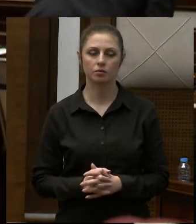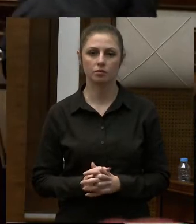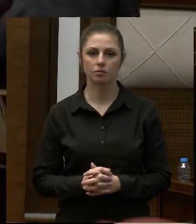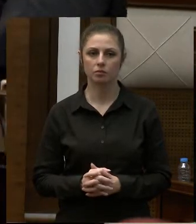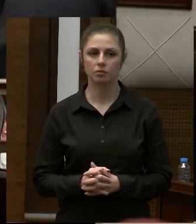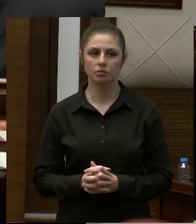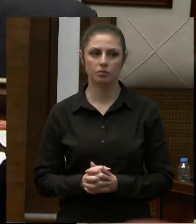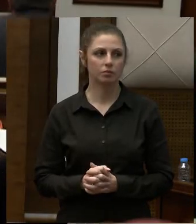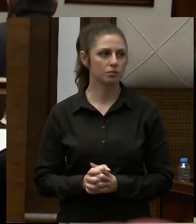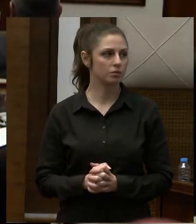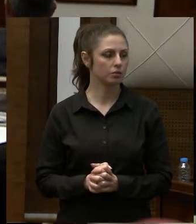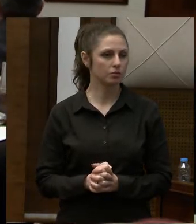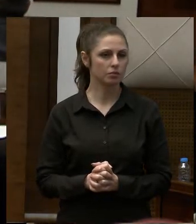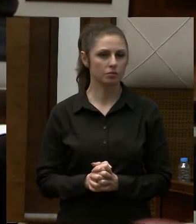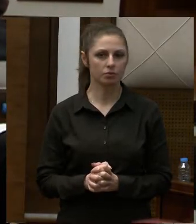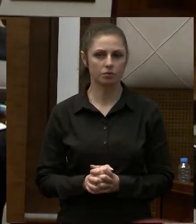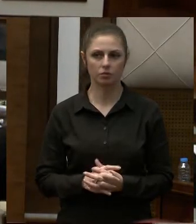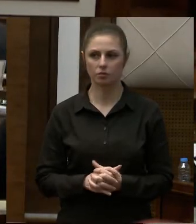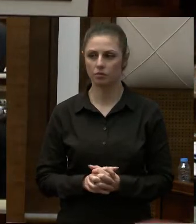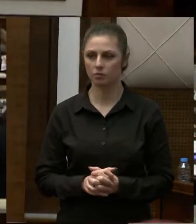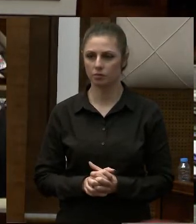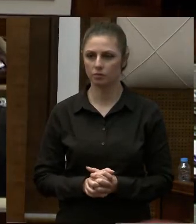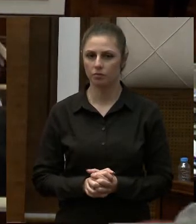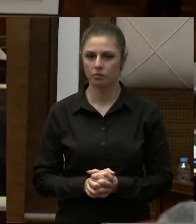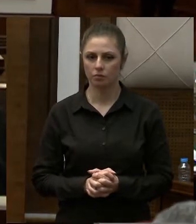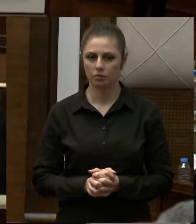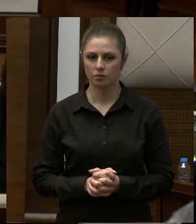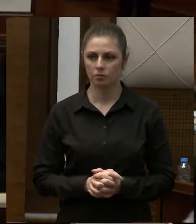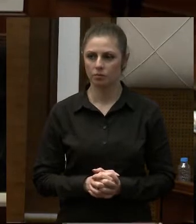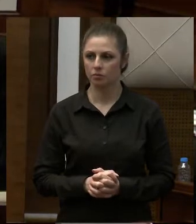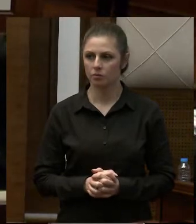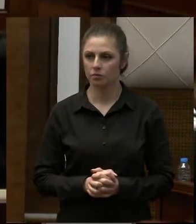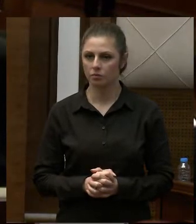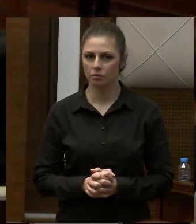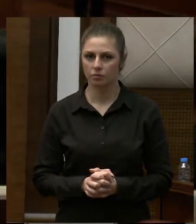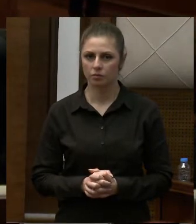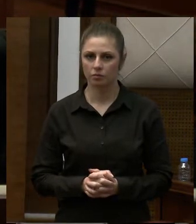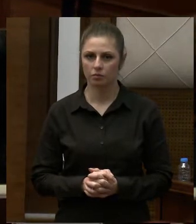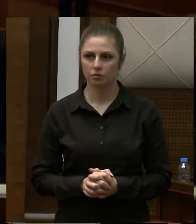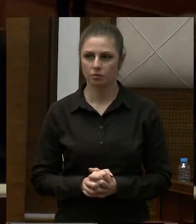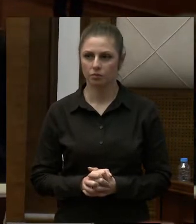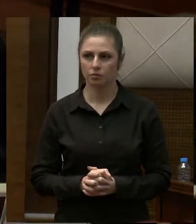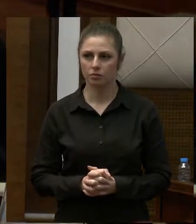davet edersek iyi olur diye düşünüyorum. Ömer Güler Yüz. Ömer Güler Yüz, evet. Niye unuttular onu?